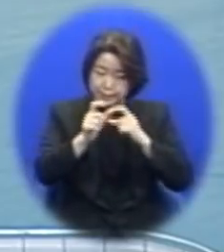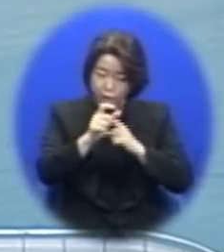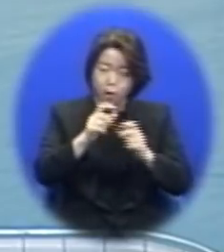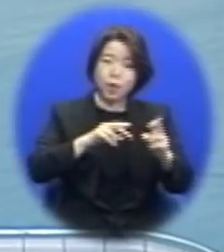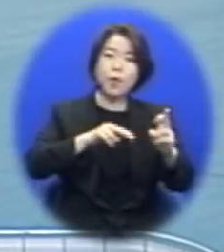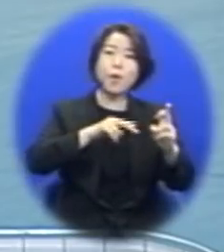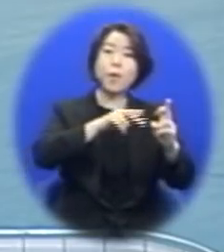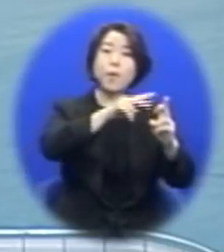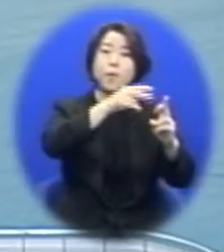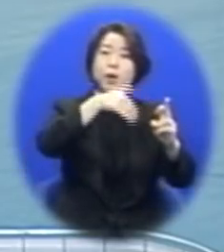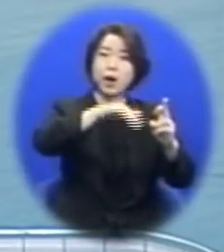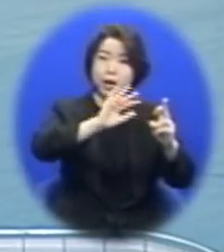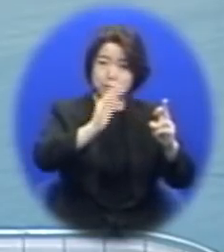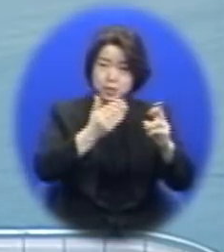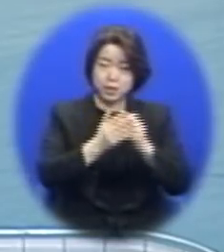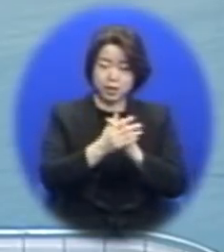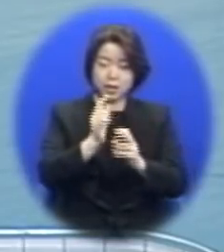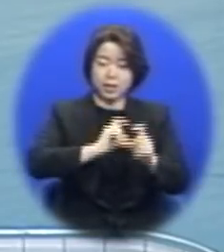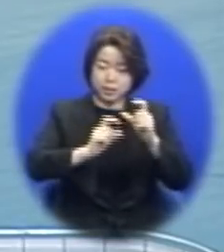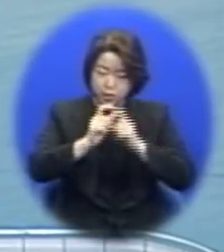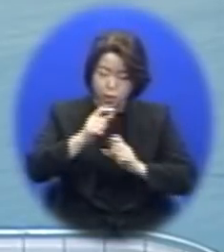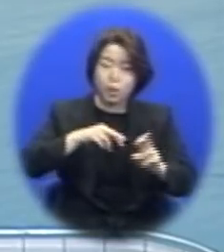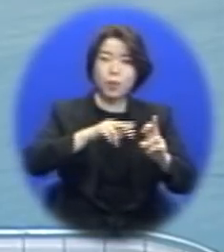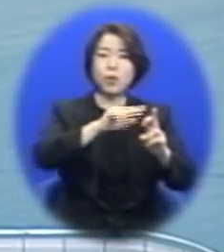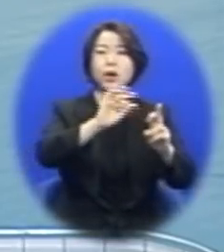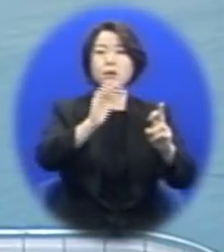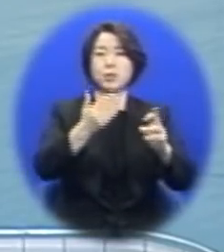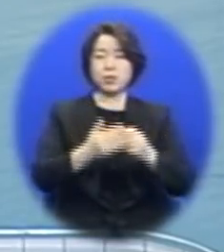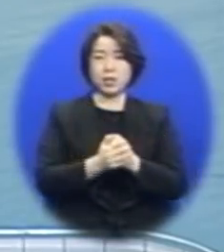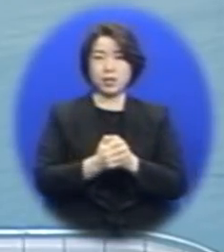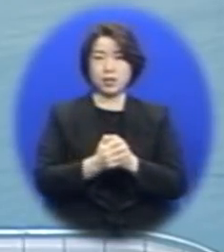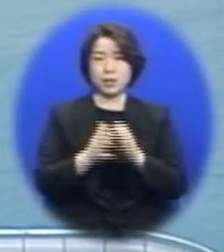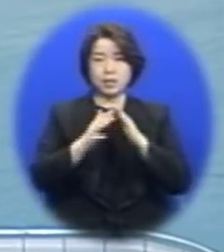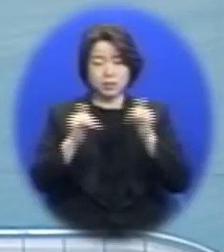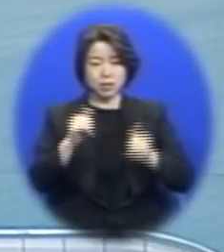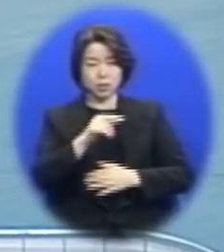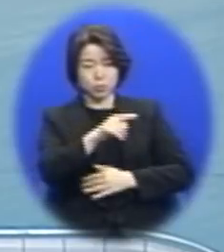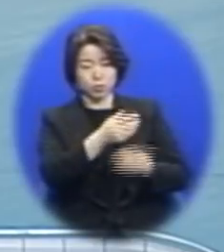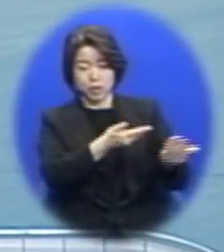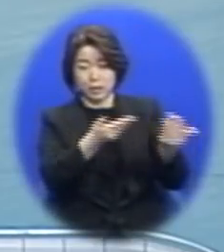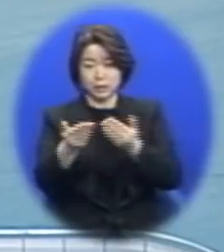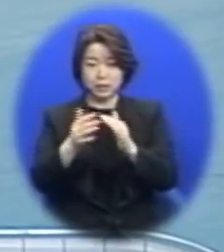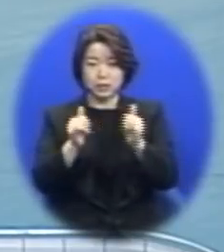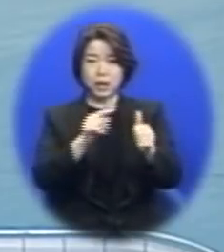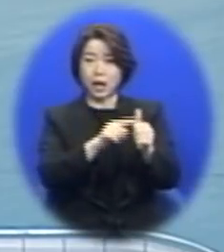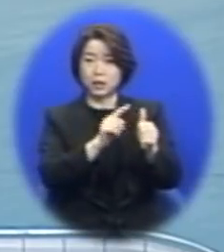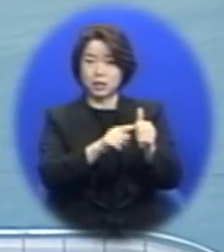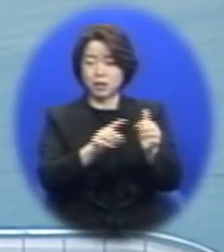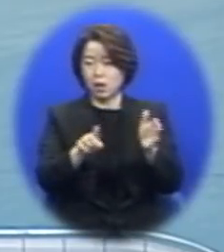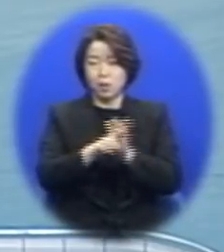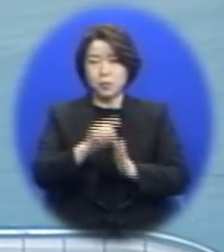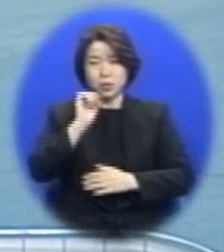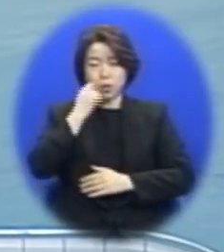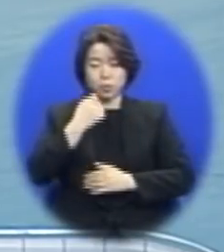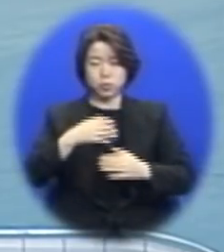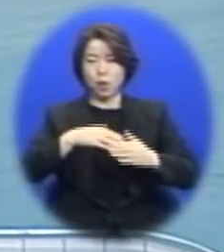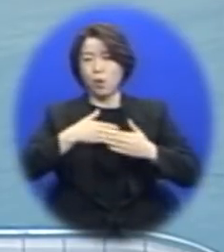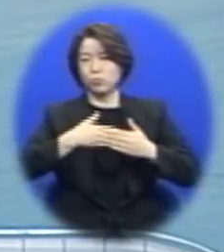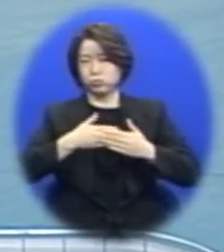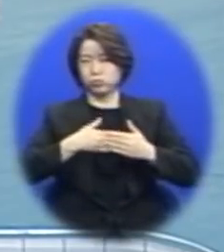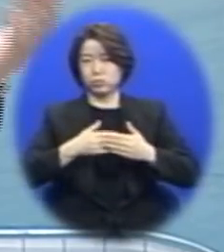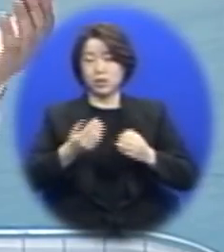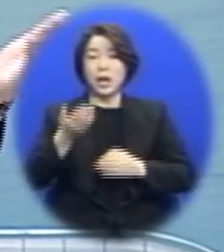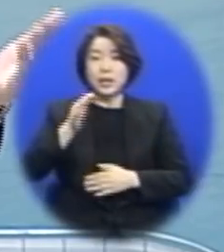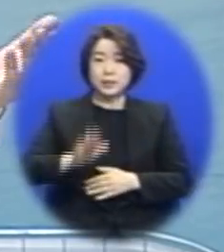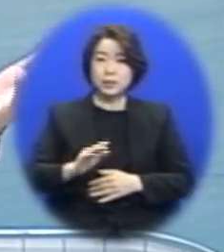됩니다. 조금만 더 올라가면 됩니다. 사람들은 그 안내자를 믿을 수가 없어서 불안해했어.